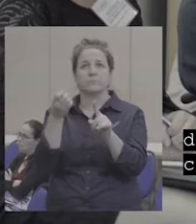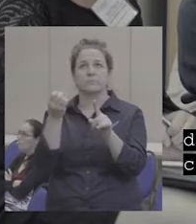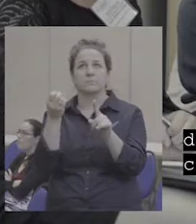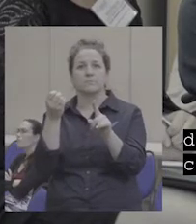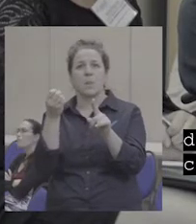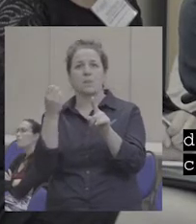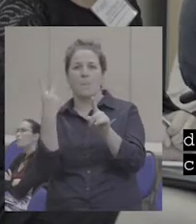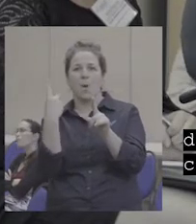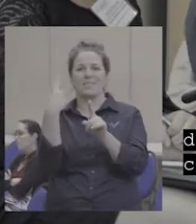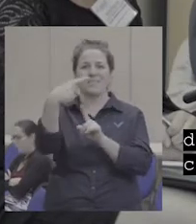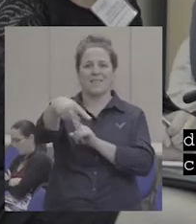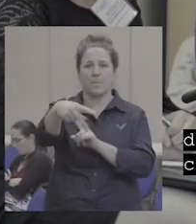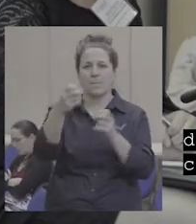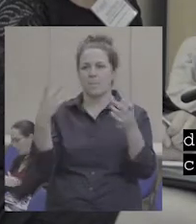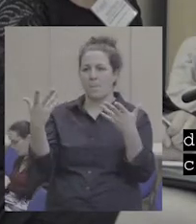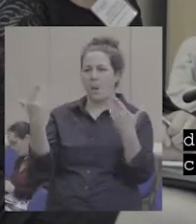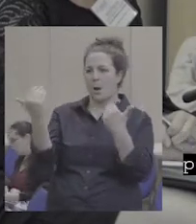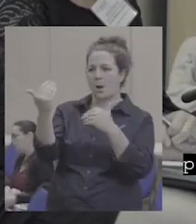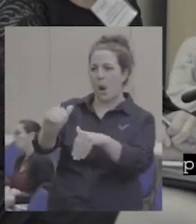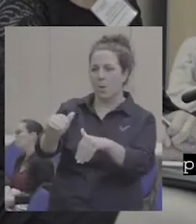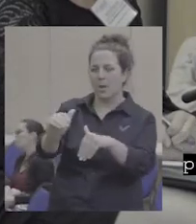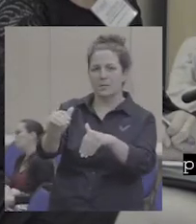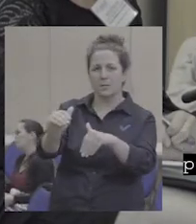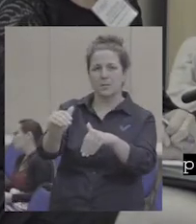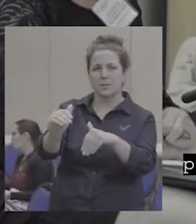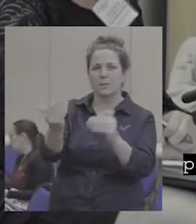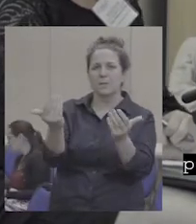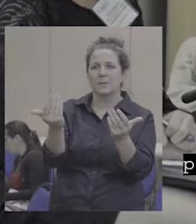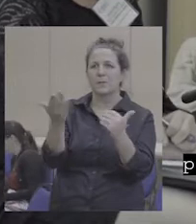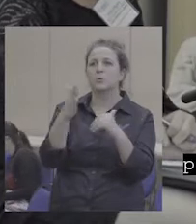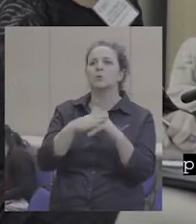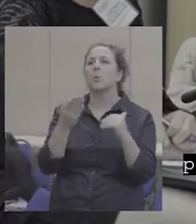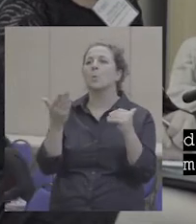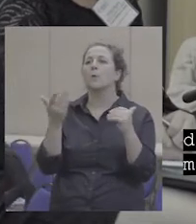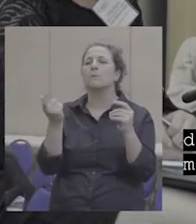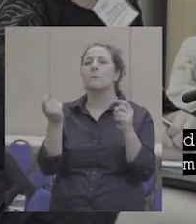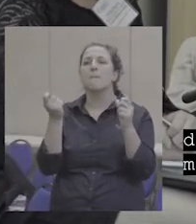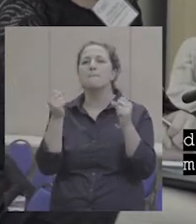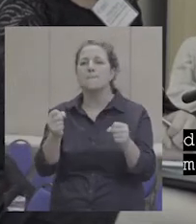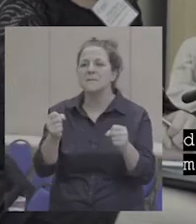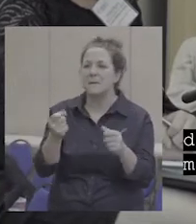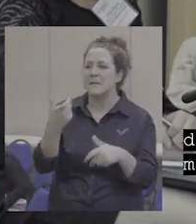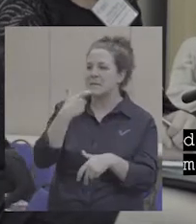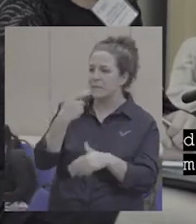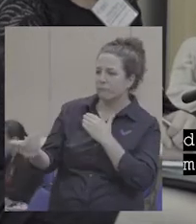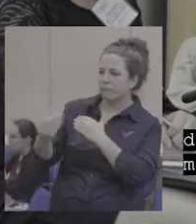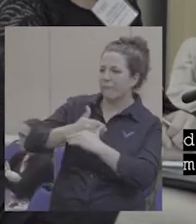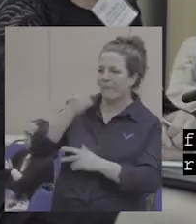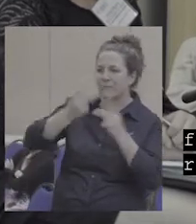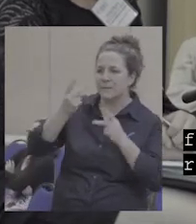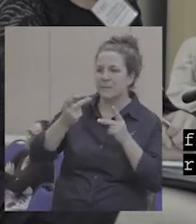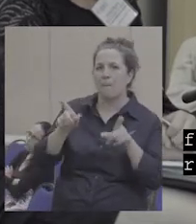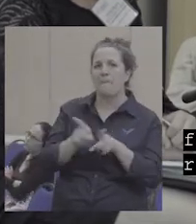de détermination et de contrainte par rapport à la possibilité de recevoir une personne malgré